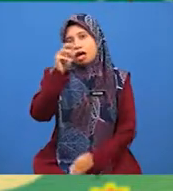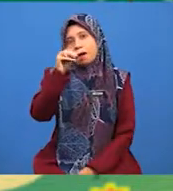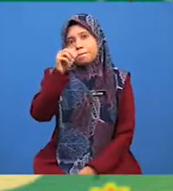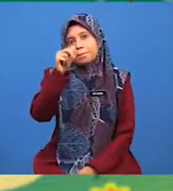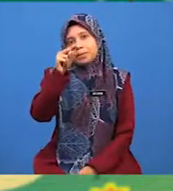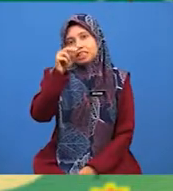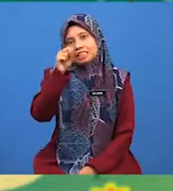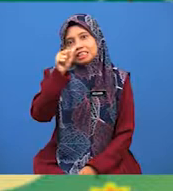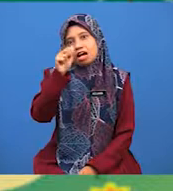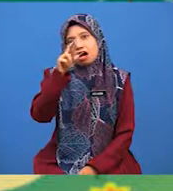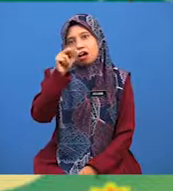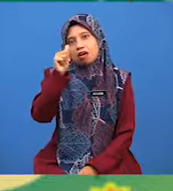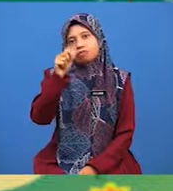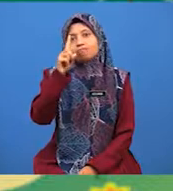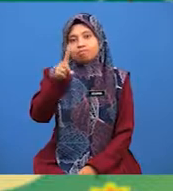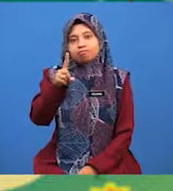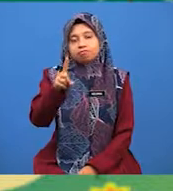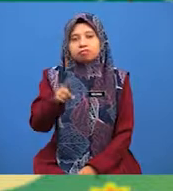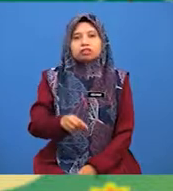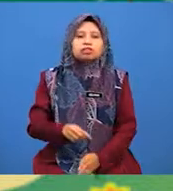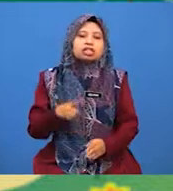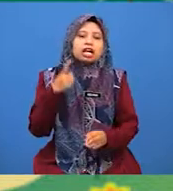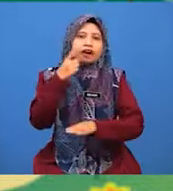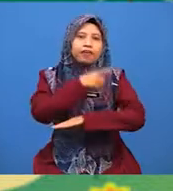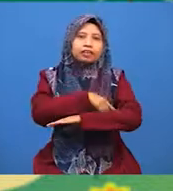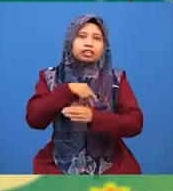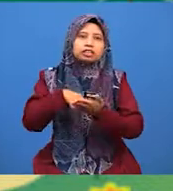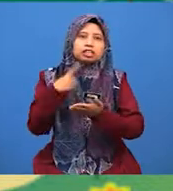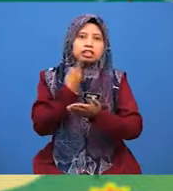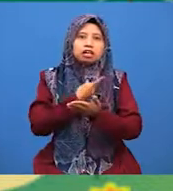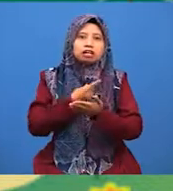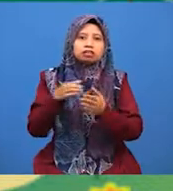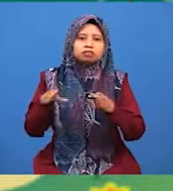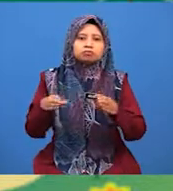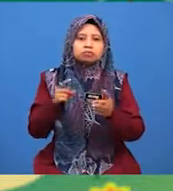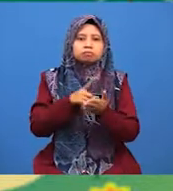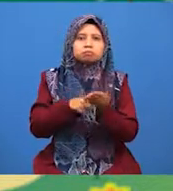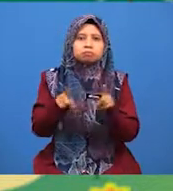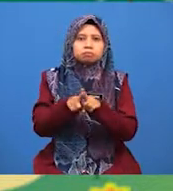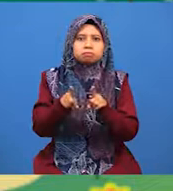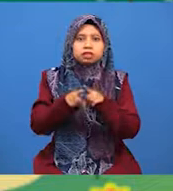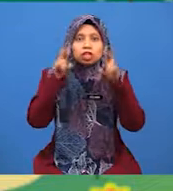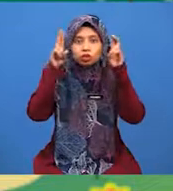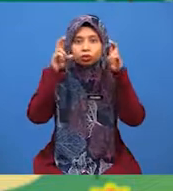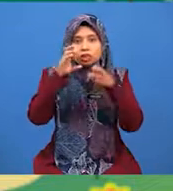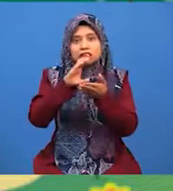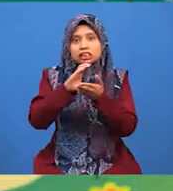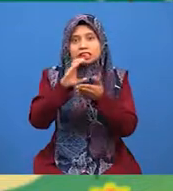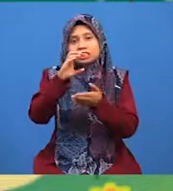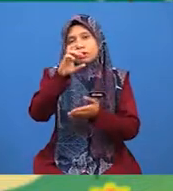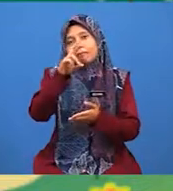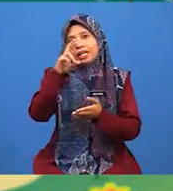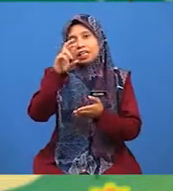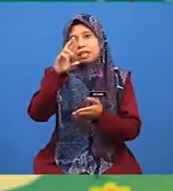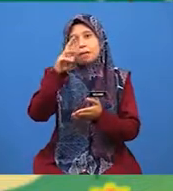akan mengkaji secara terperinci tentang cerpen Legasi Tapai Ubi karya